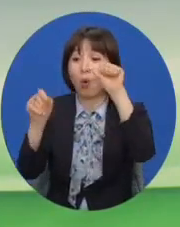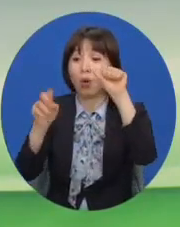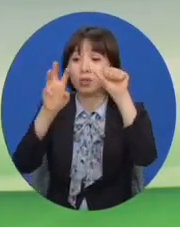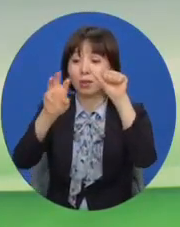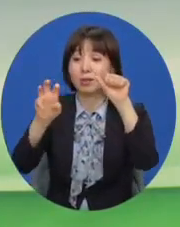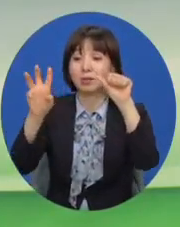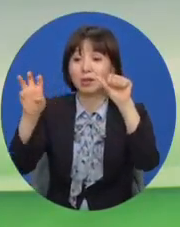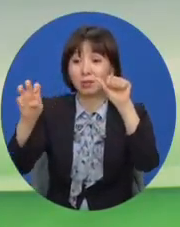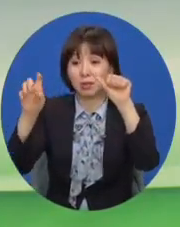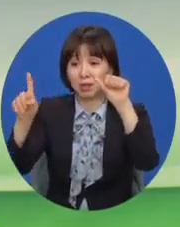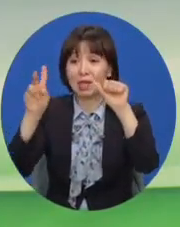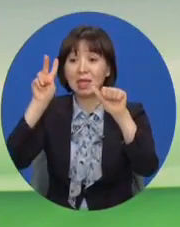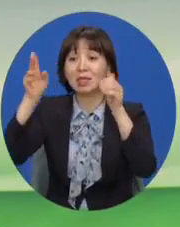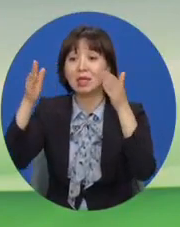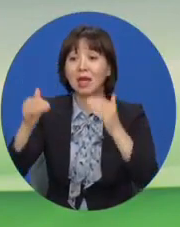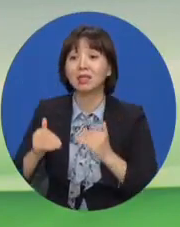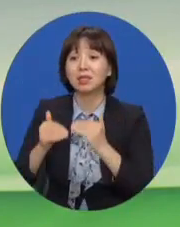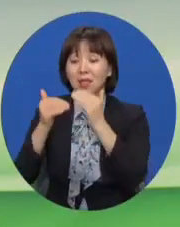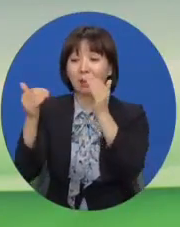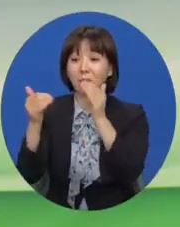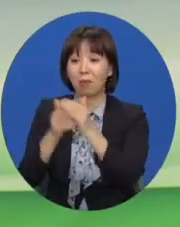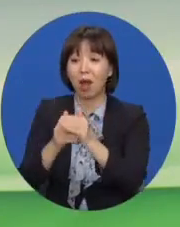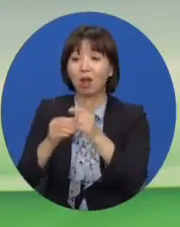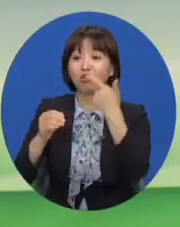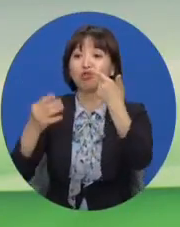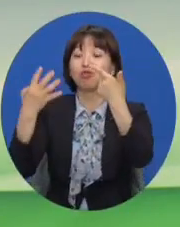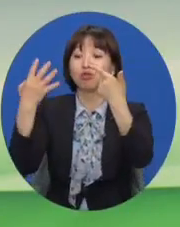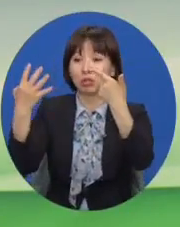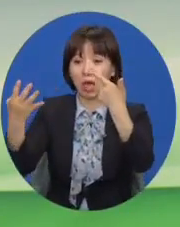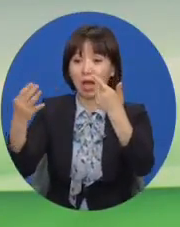30일과 31일 이틀 동안 진행이 되고요. 본투표는 6월